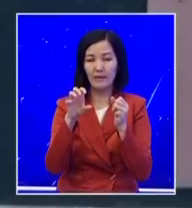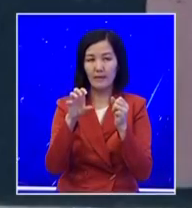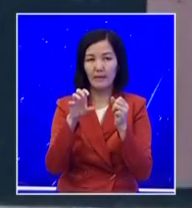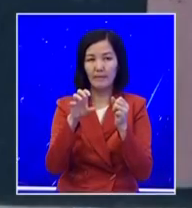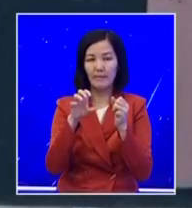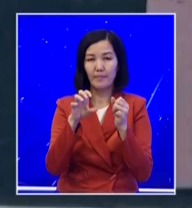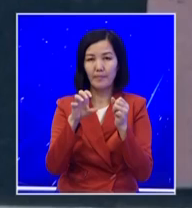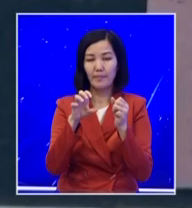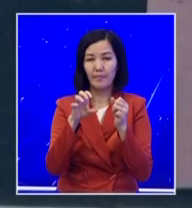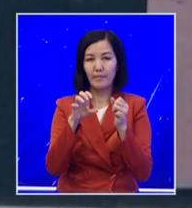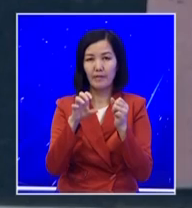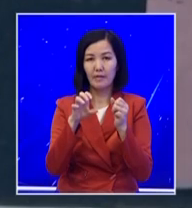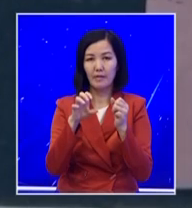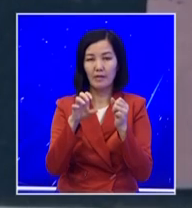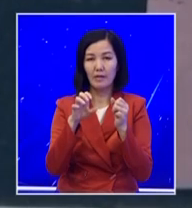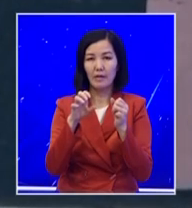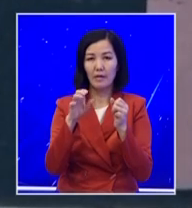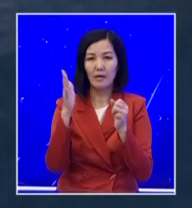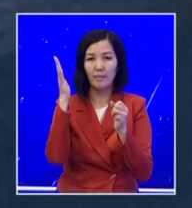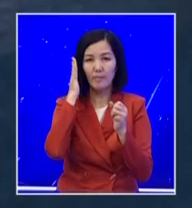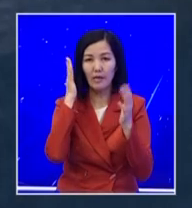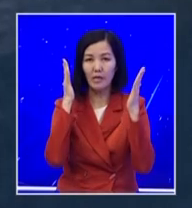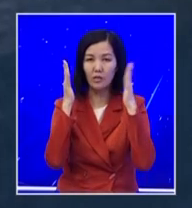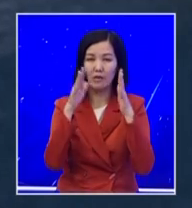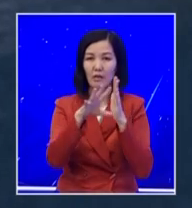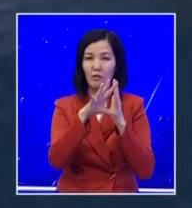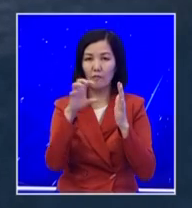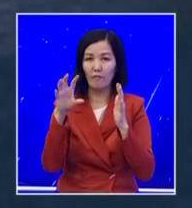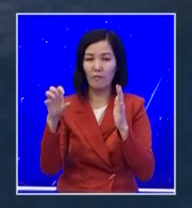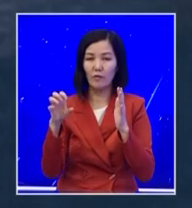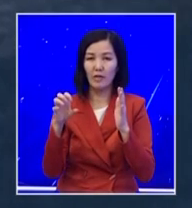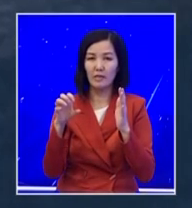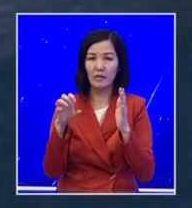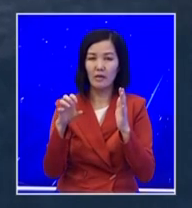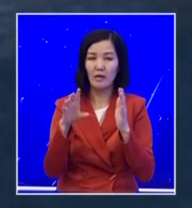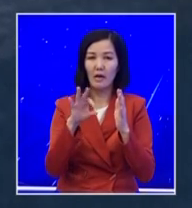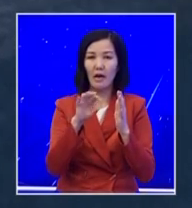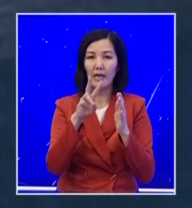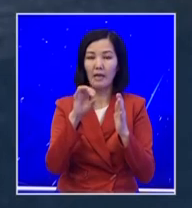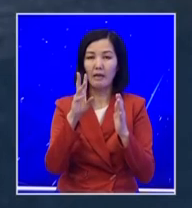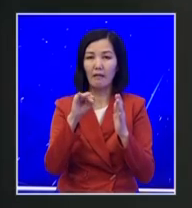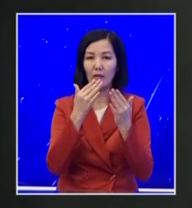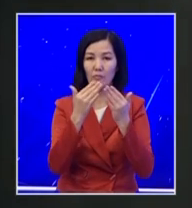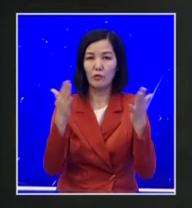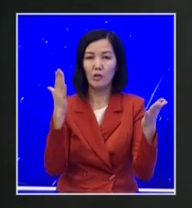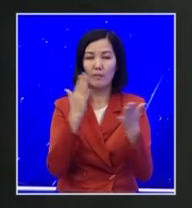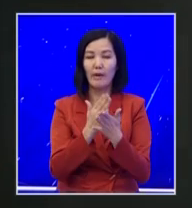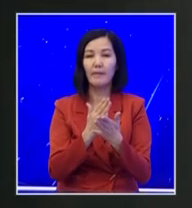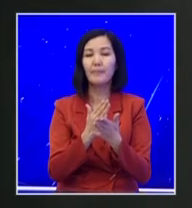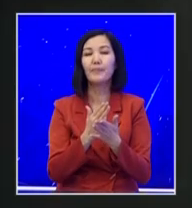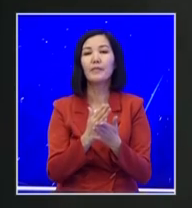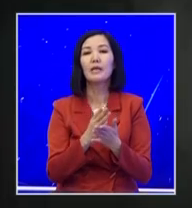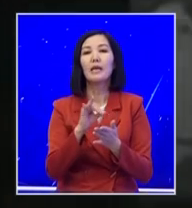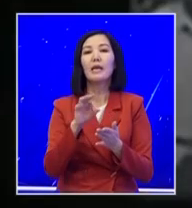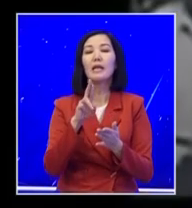профиль, янфас дейміз ғой, екі жақтан түсірілген соңғы жаңағы сүйреті түп нұсқасы осы музей қорында сақтаулы. Айта кетейік,